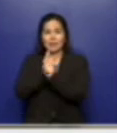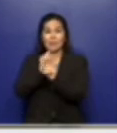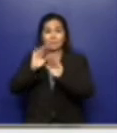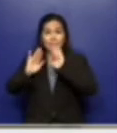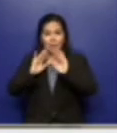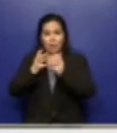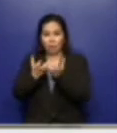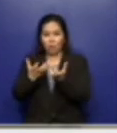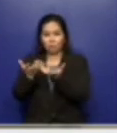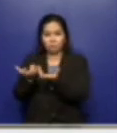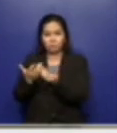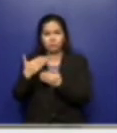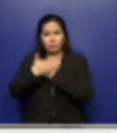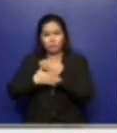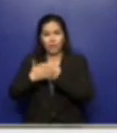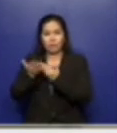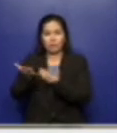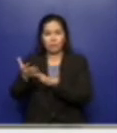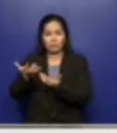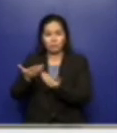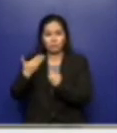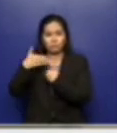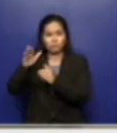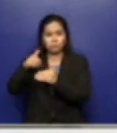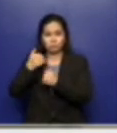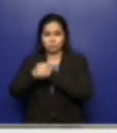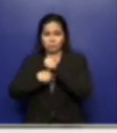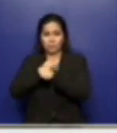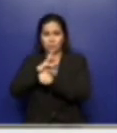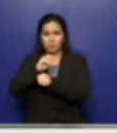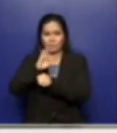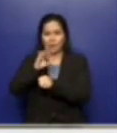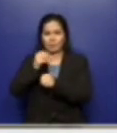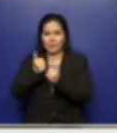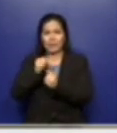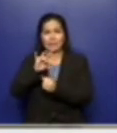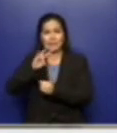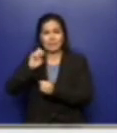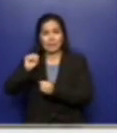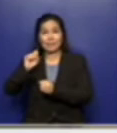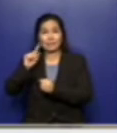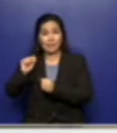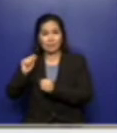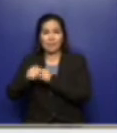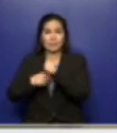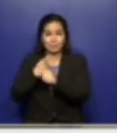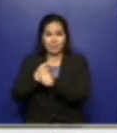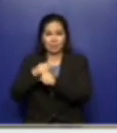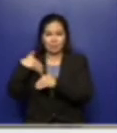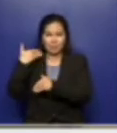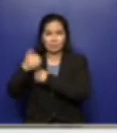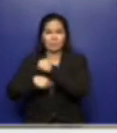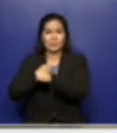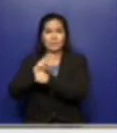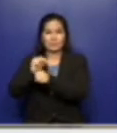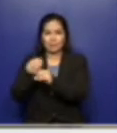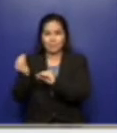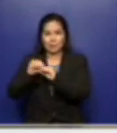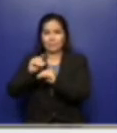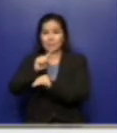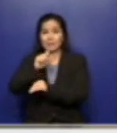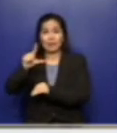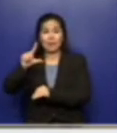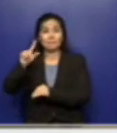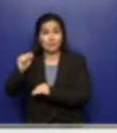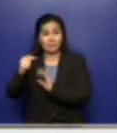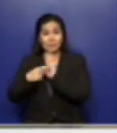งสินค้าปี69ก็ได้ 700,000 ตันต่อปีผ่านไปอีก30ปีก็ได้1ล้านตันต่อปีอันนี้เป็นประม